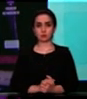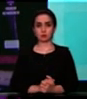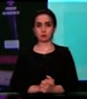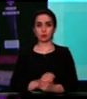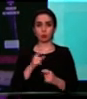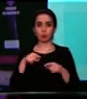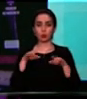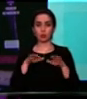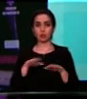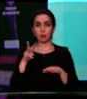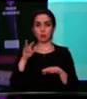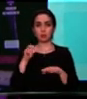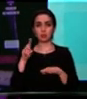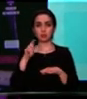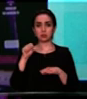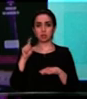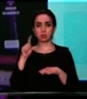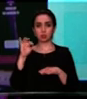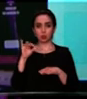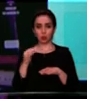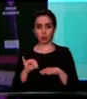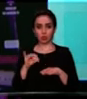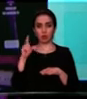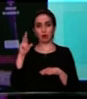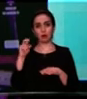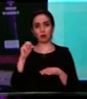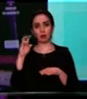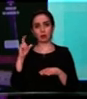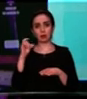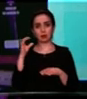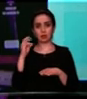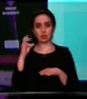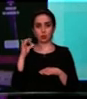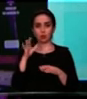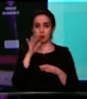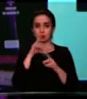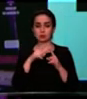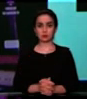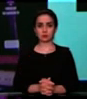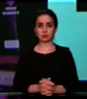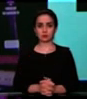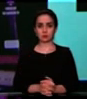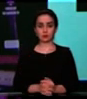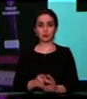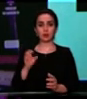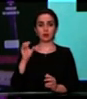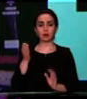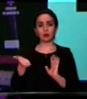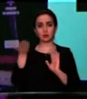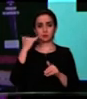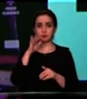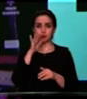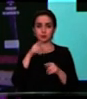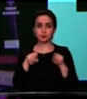Bu yerda mana mezozoy erasining davrlari yoki kaynozoy erasining davrlari ko'rsatilgan. Arxey erasidagi